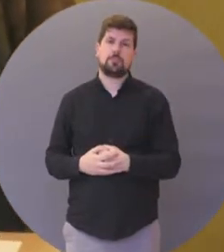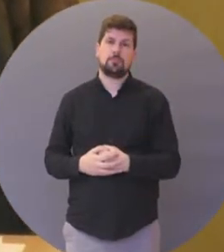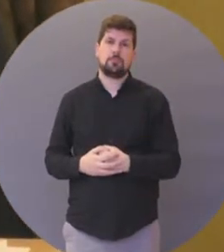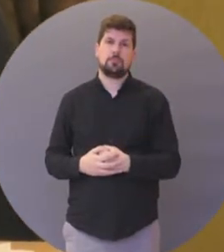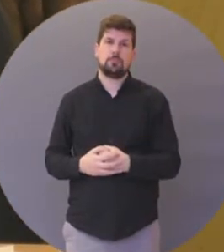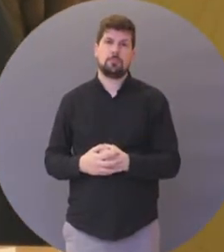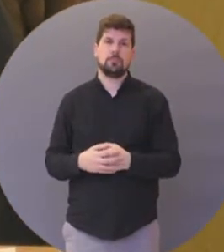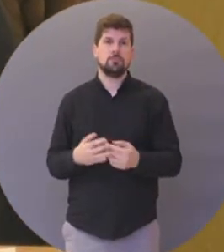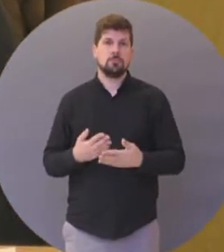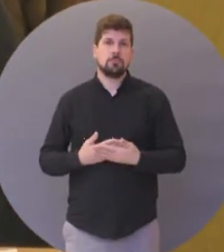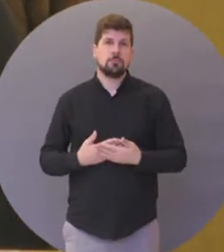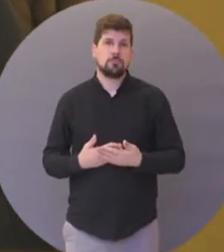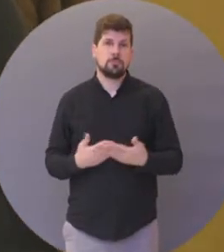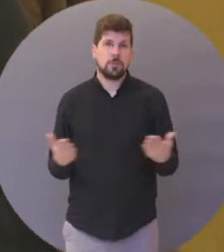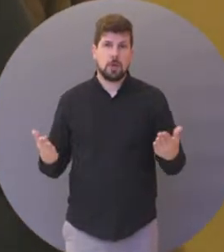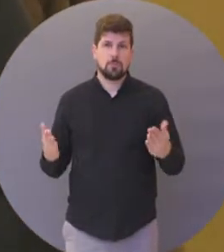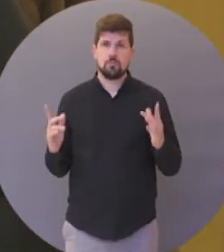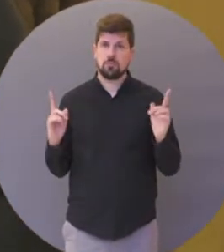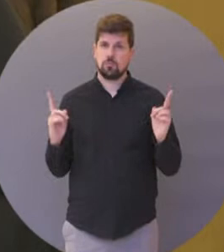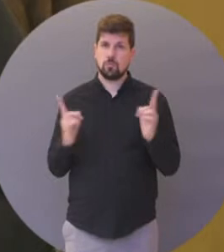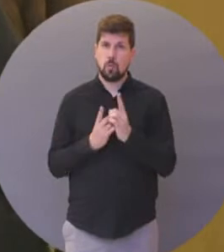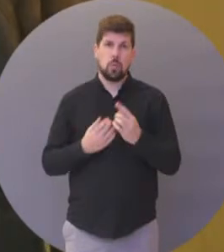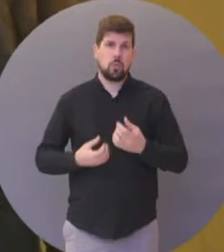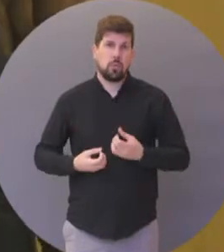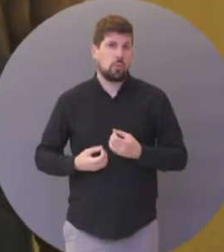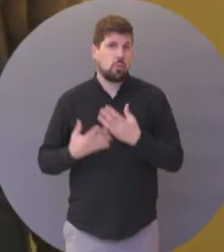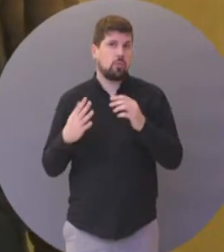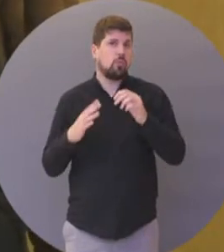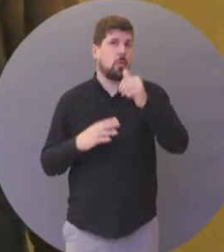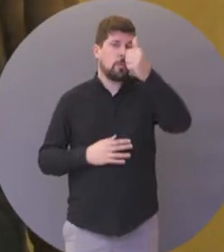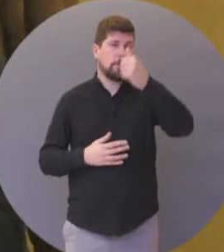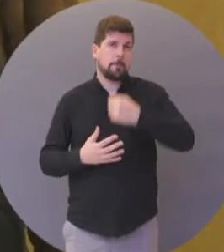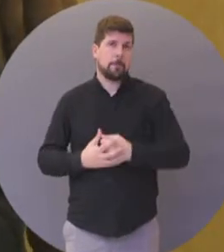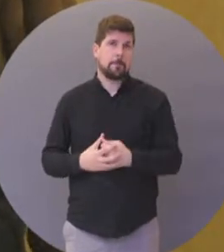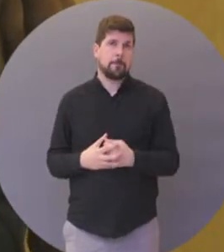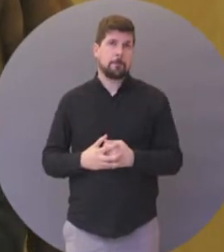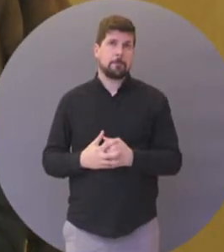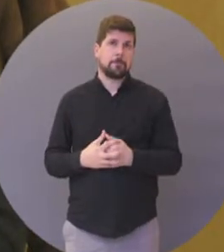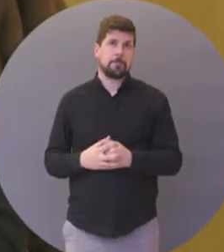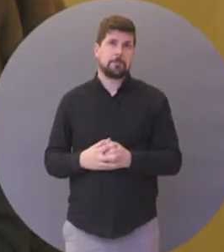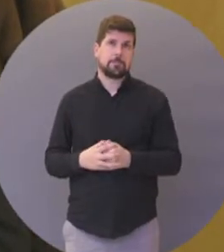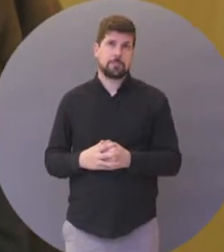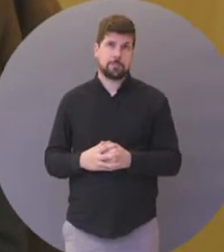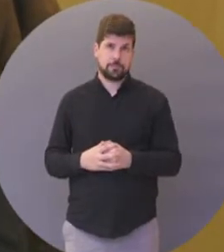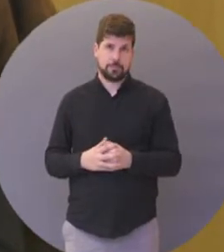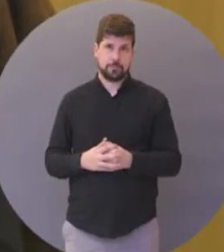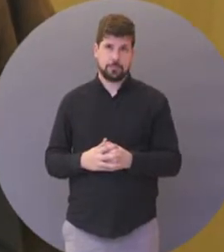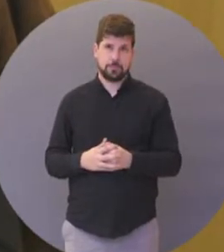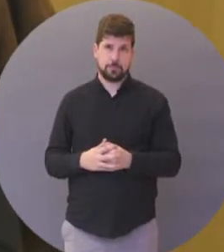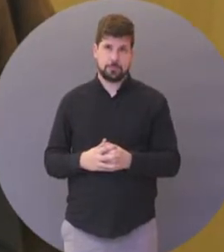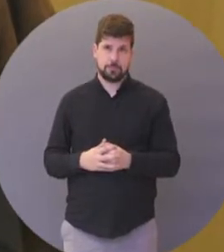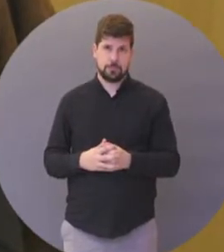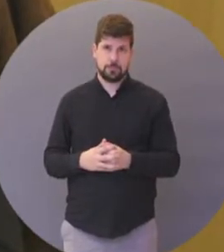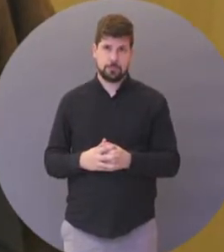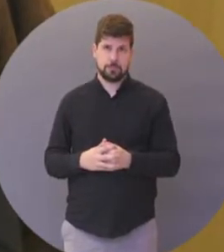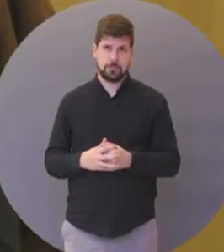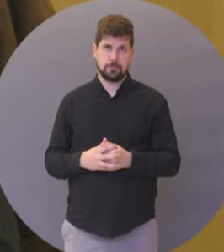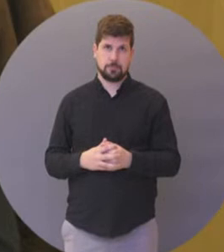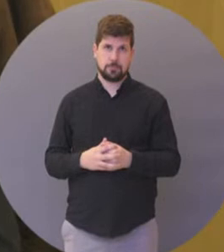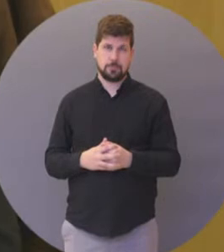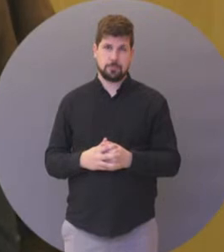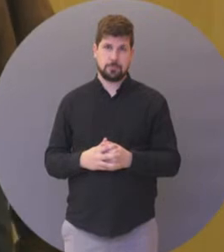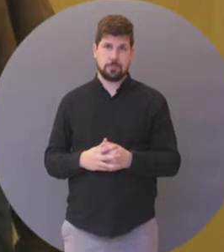quelques quelques mots peut-être pour dire tout de même que ces questions là ça fait très longtemps qu'elles sont